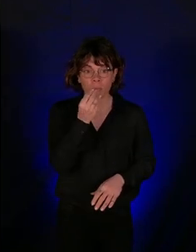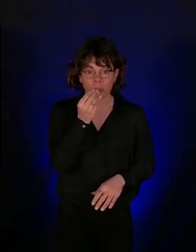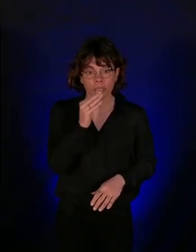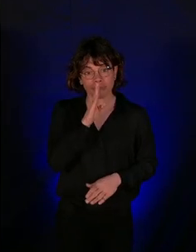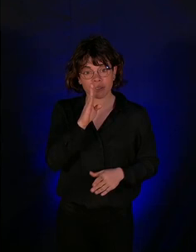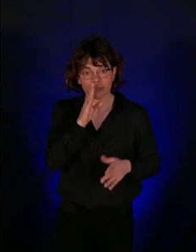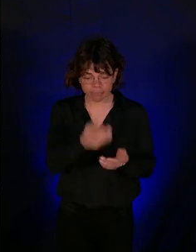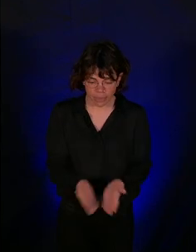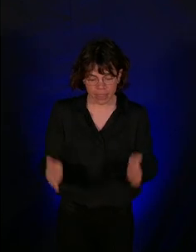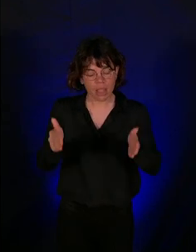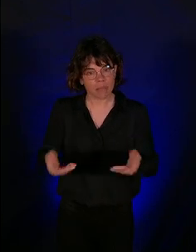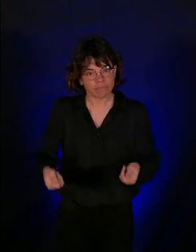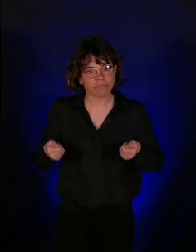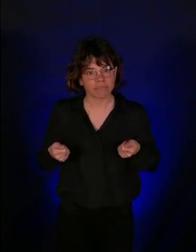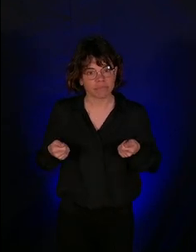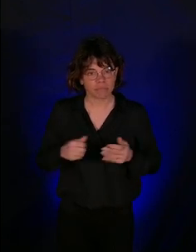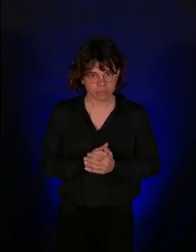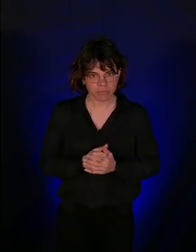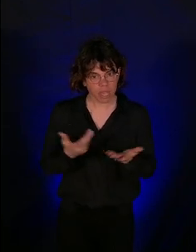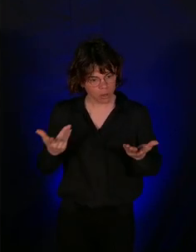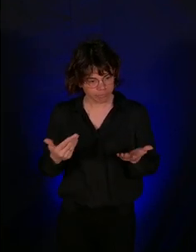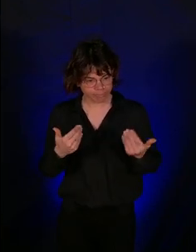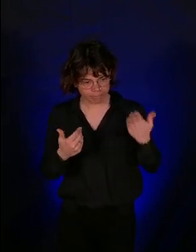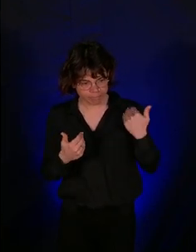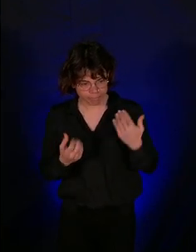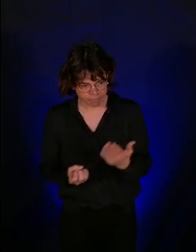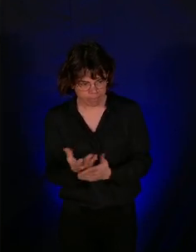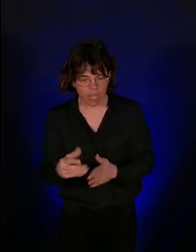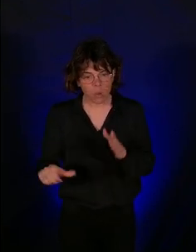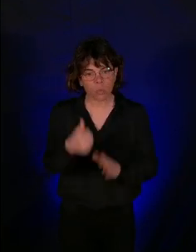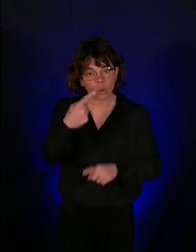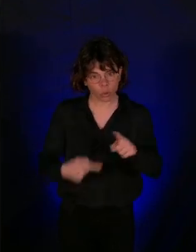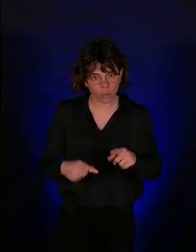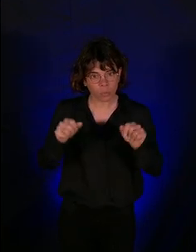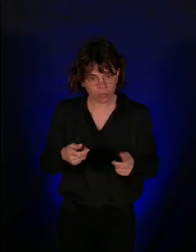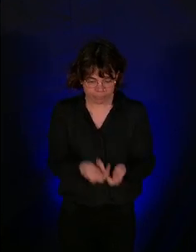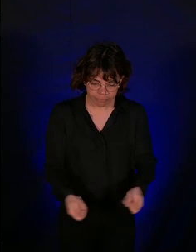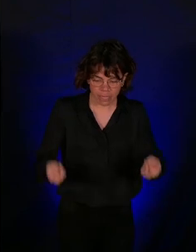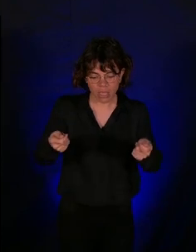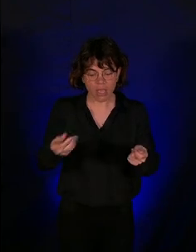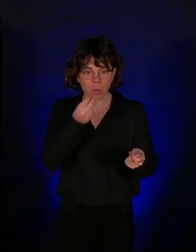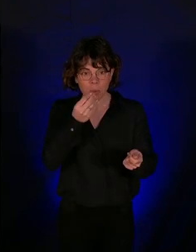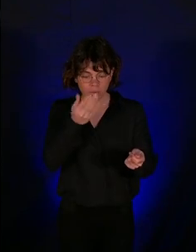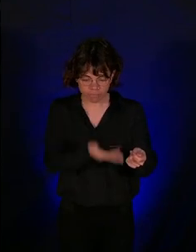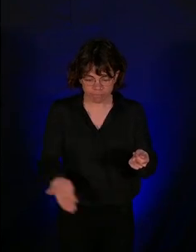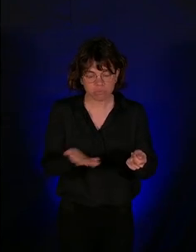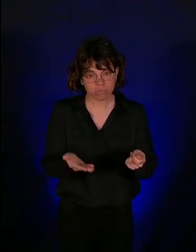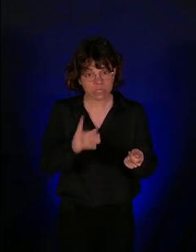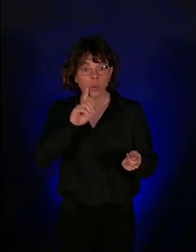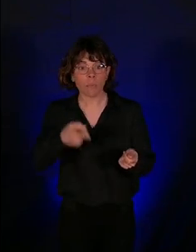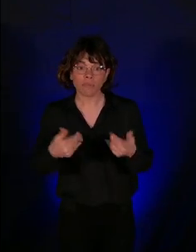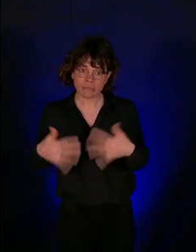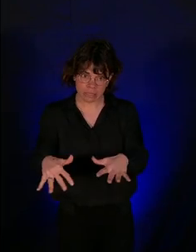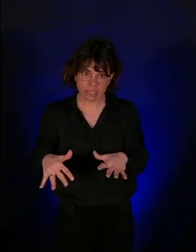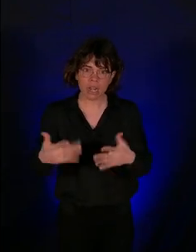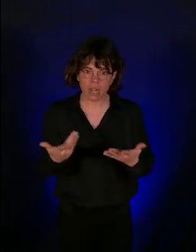autres. Donc, on me demande d'annoncer qu'à 11h30, des paniers repas pour ceux qui les ont commandés seront disponibles à